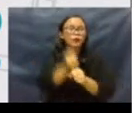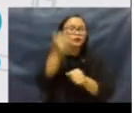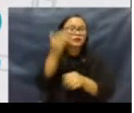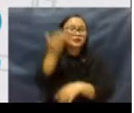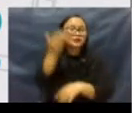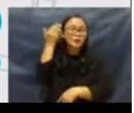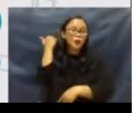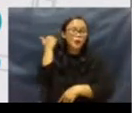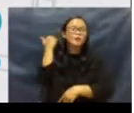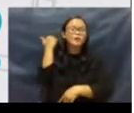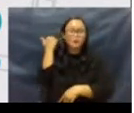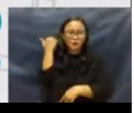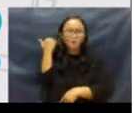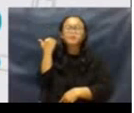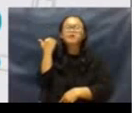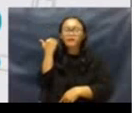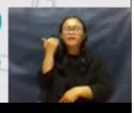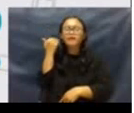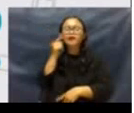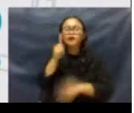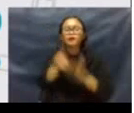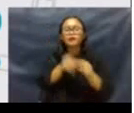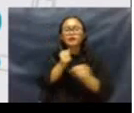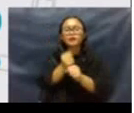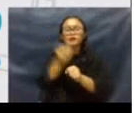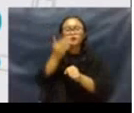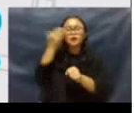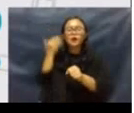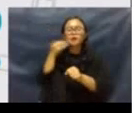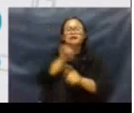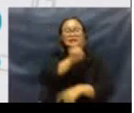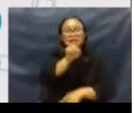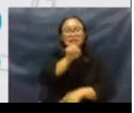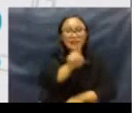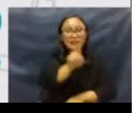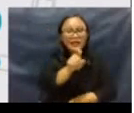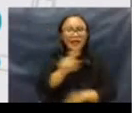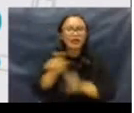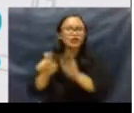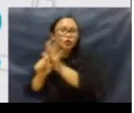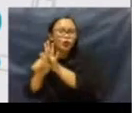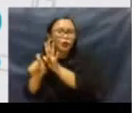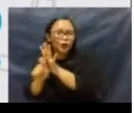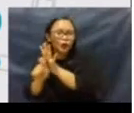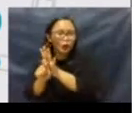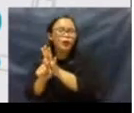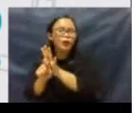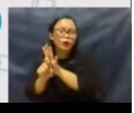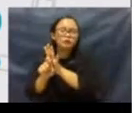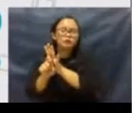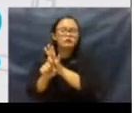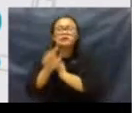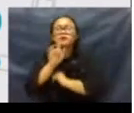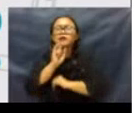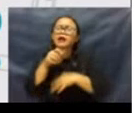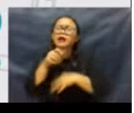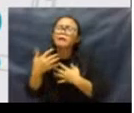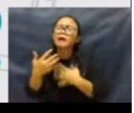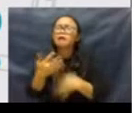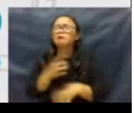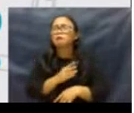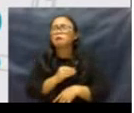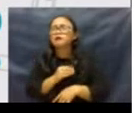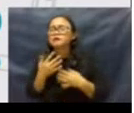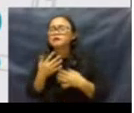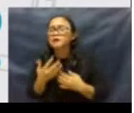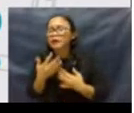Berikan pertanyaan, tapi berikan juga contohnya, contoh peta jawaban yang diinginkan seperti apa, dan